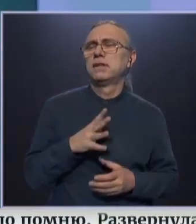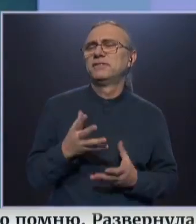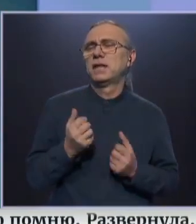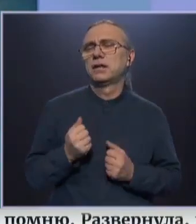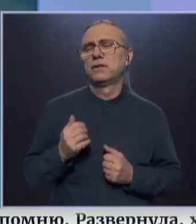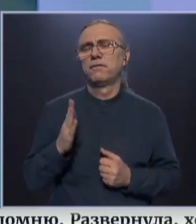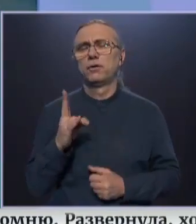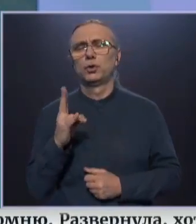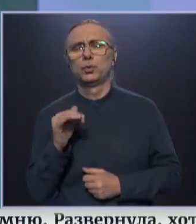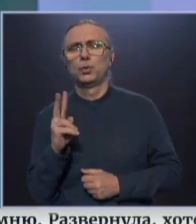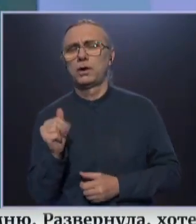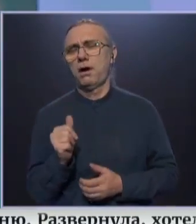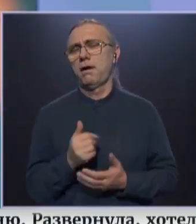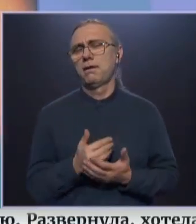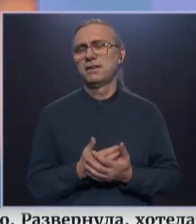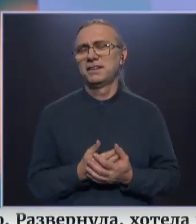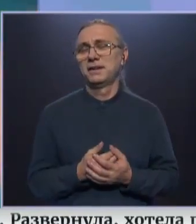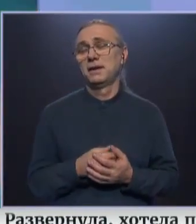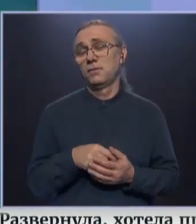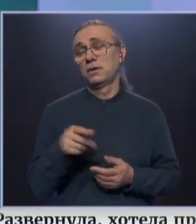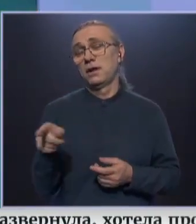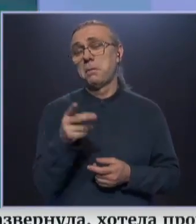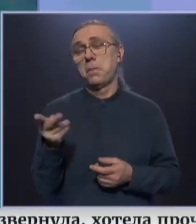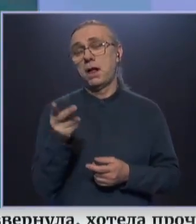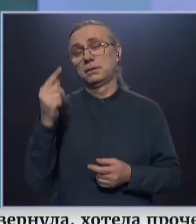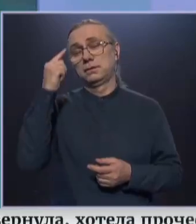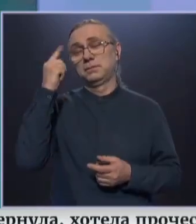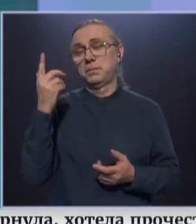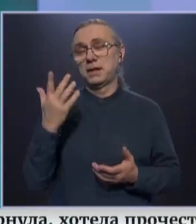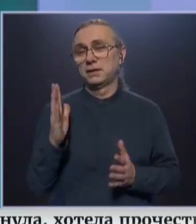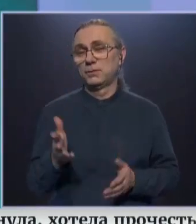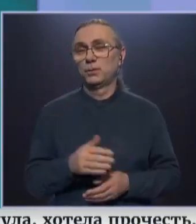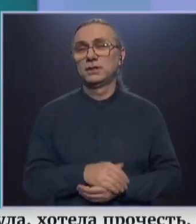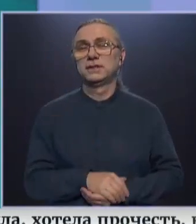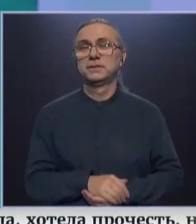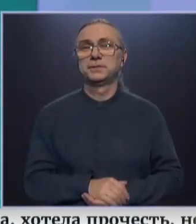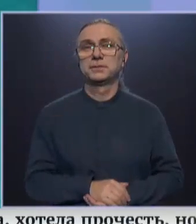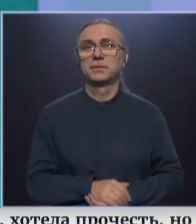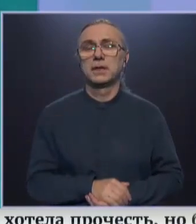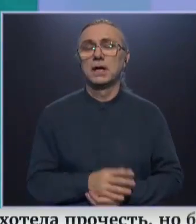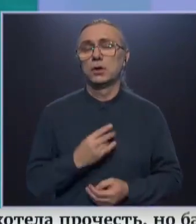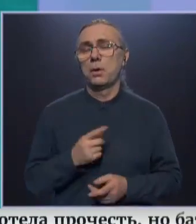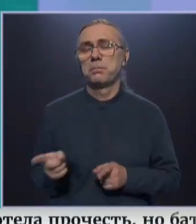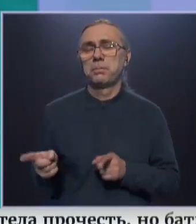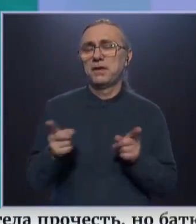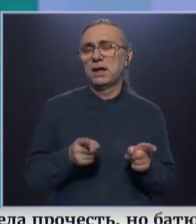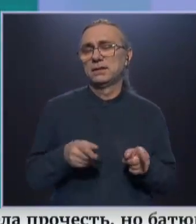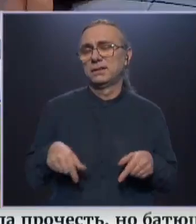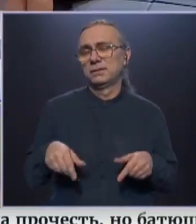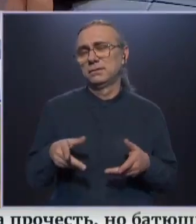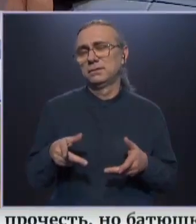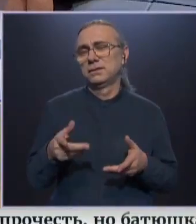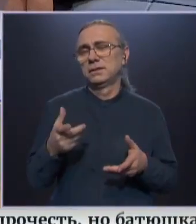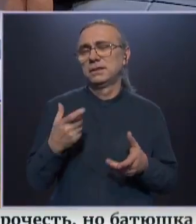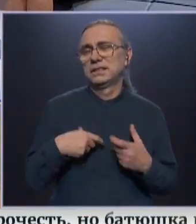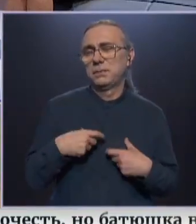Все будет сразу понятно молодым, но лезть так, наседать не надо. А